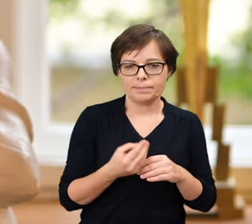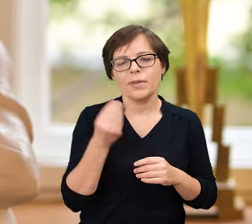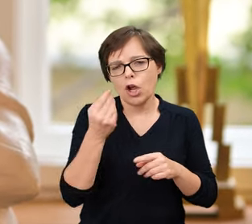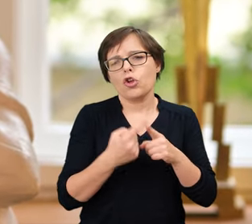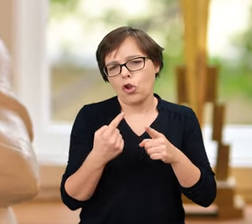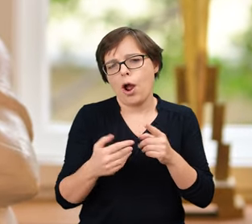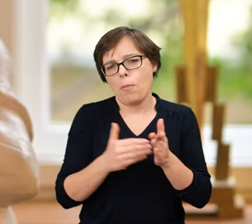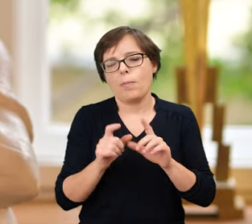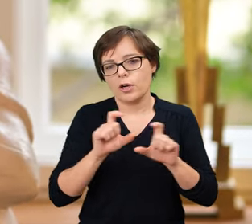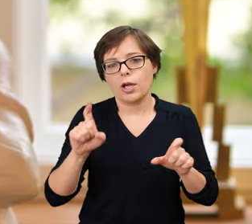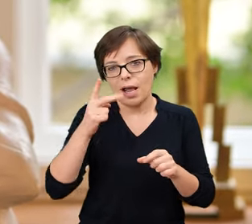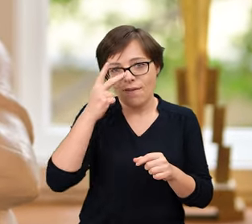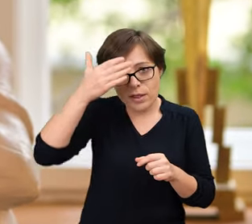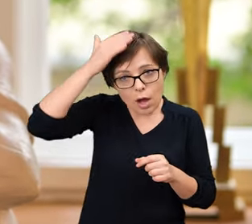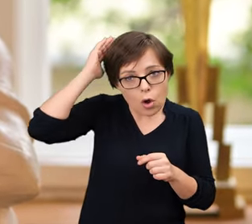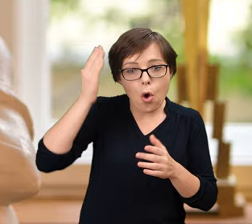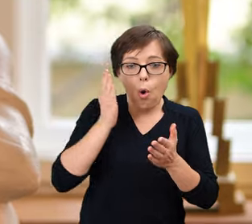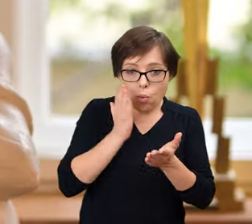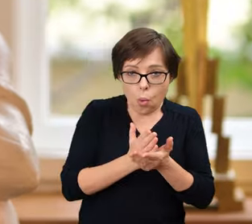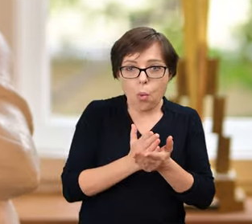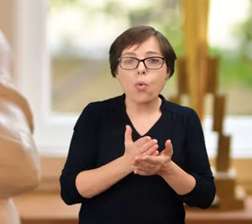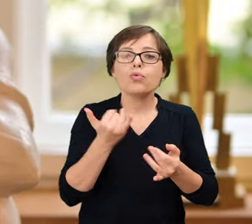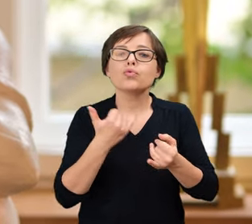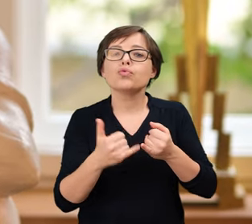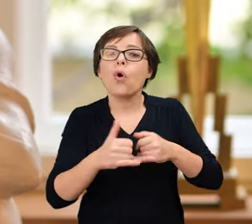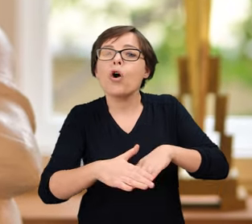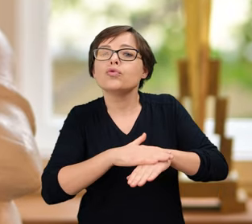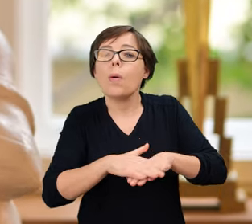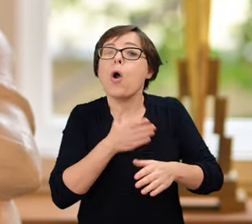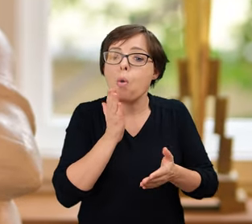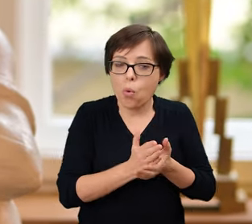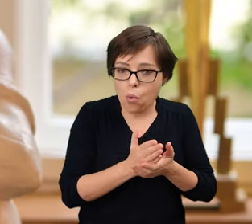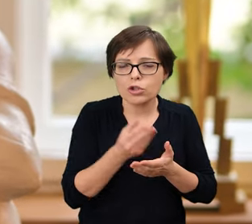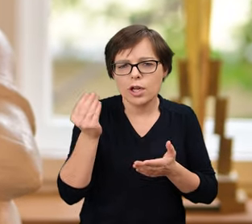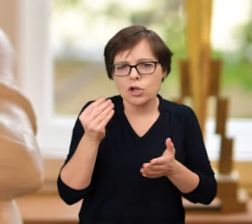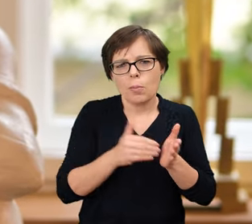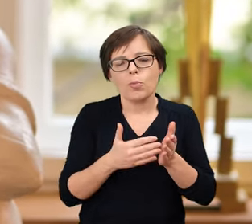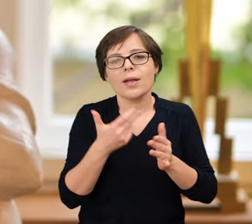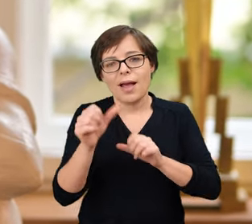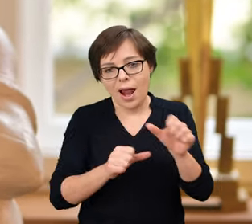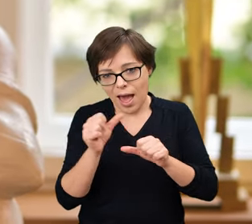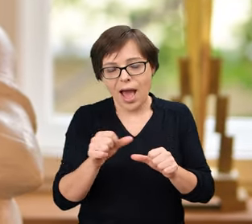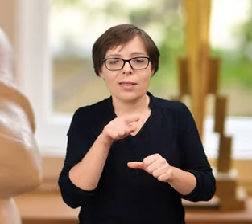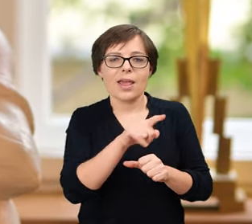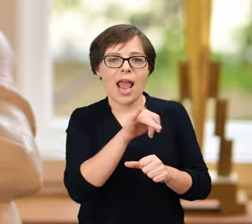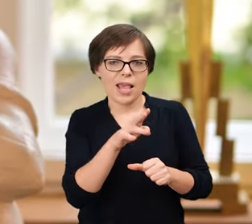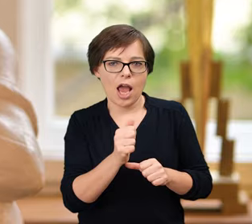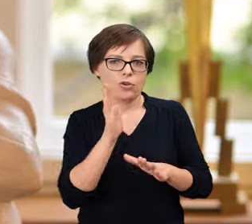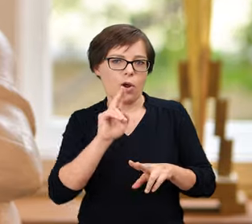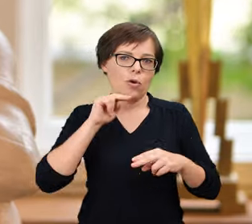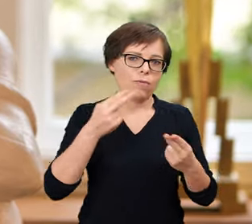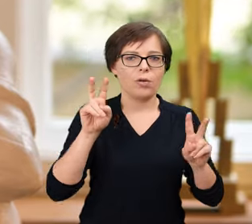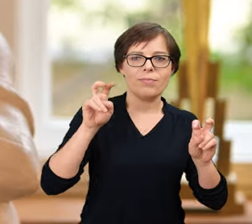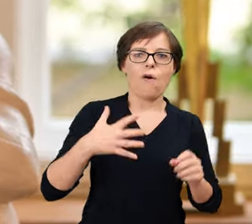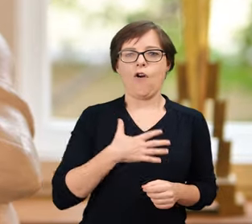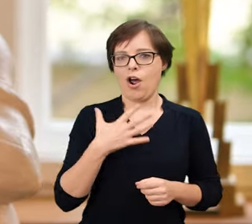ale głowa już, stopa już, jeszcze parę lat i Jerzy wróci do formy. Żyję z Jerzym od